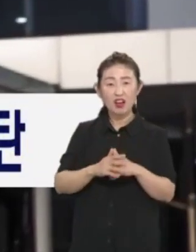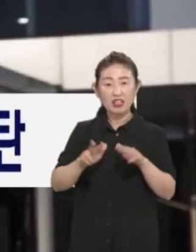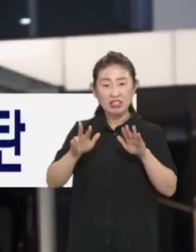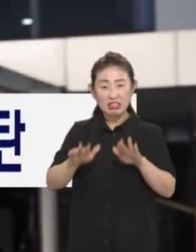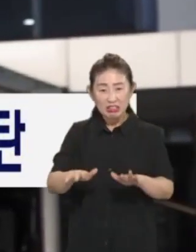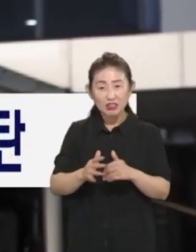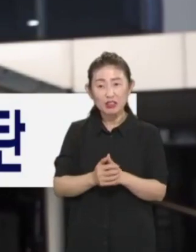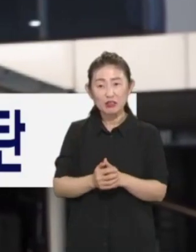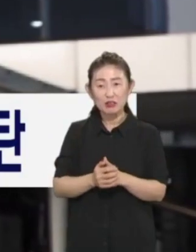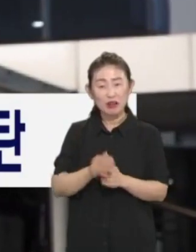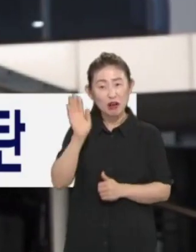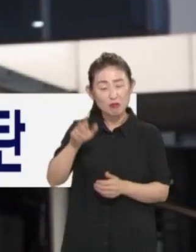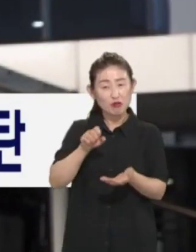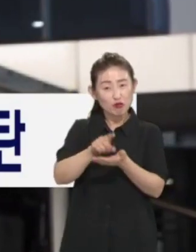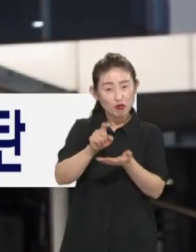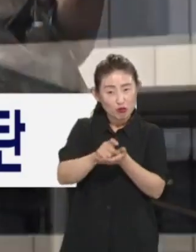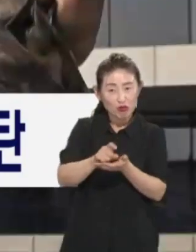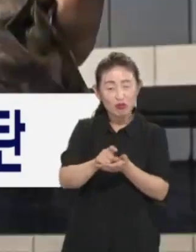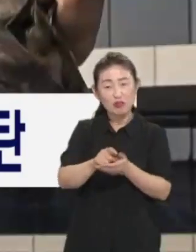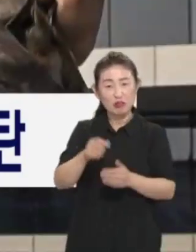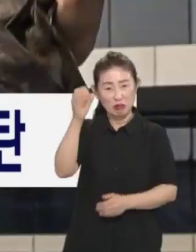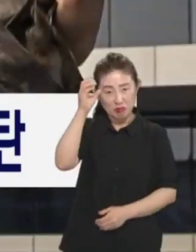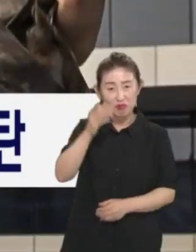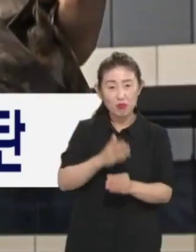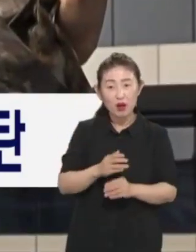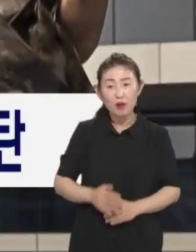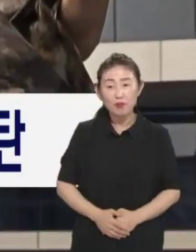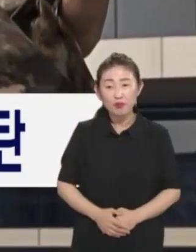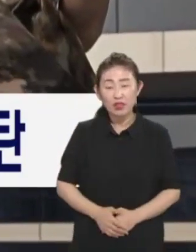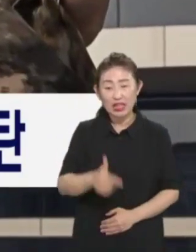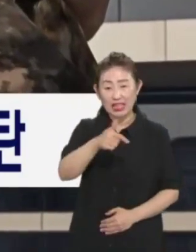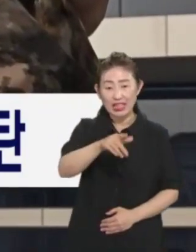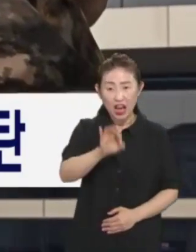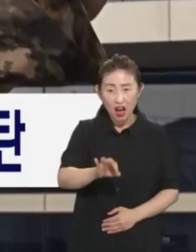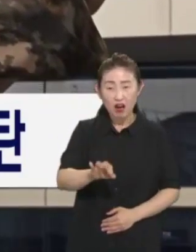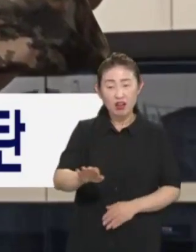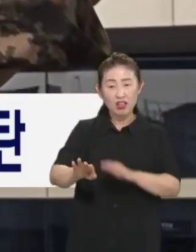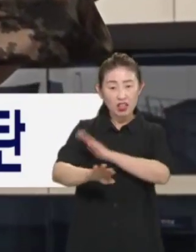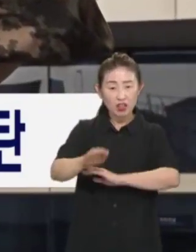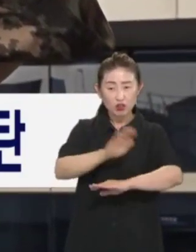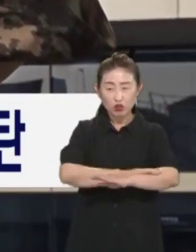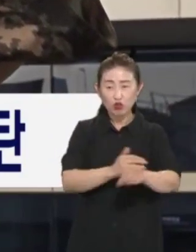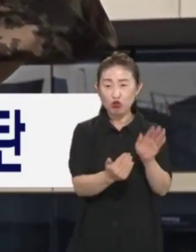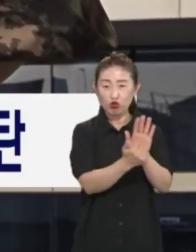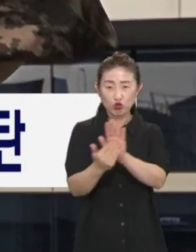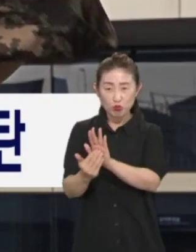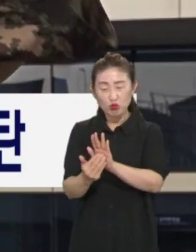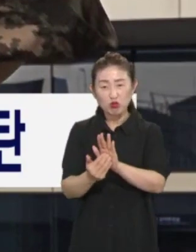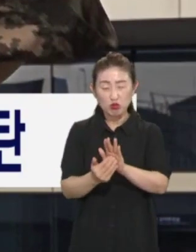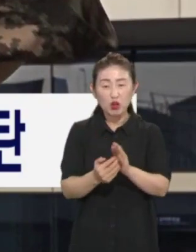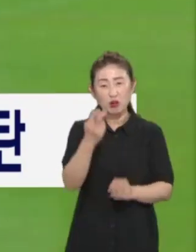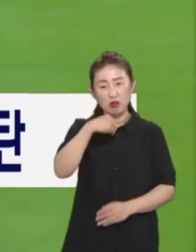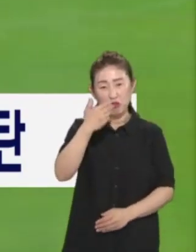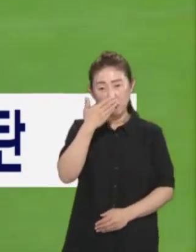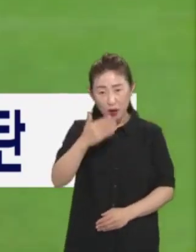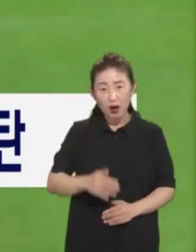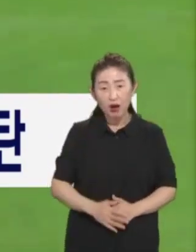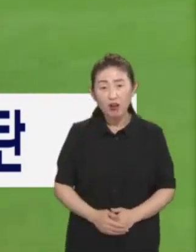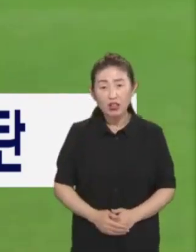이적시장 선수단 보강에 신호탄을 썼습니다. 수비형 미드필더와 양쪽 측면 수비수를 모두 소화할 수 있는